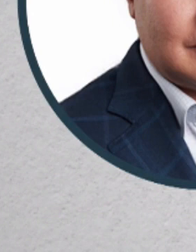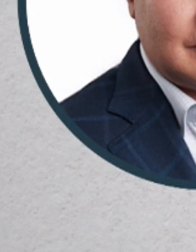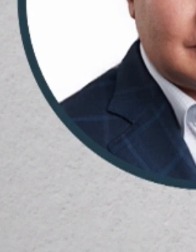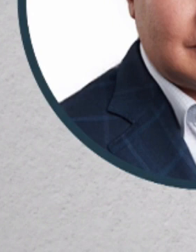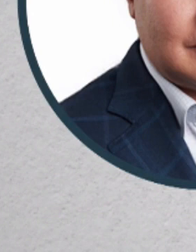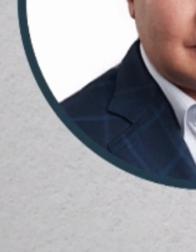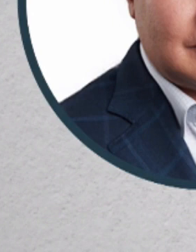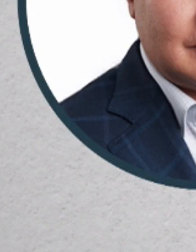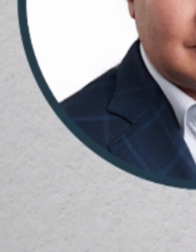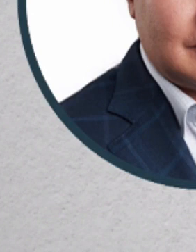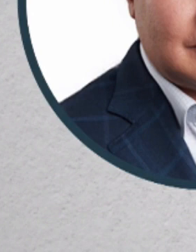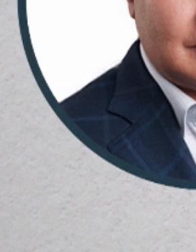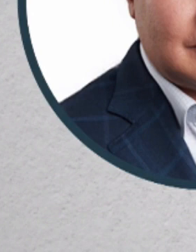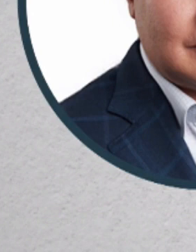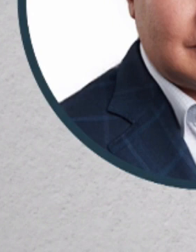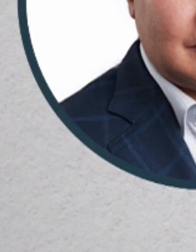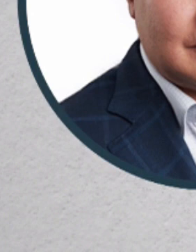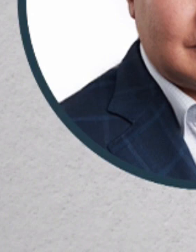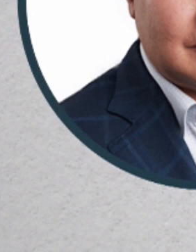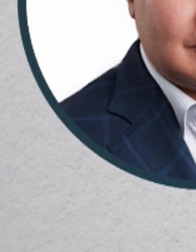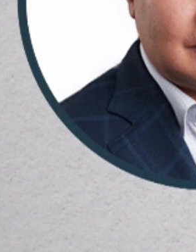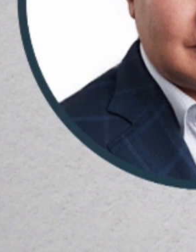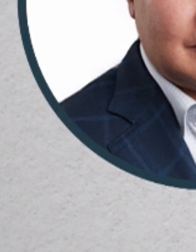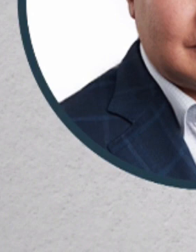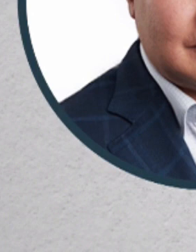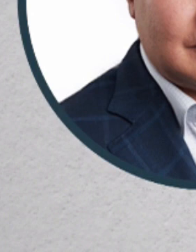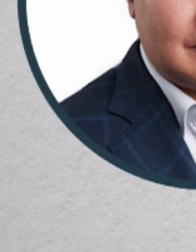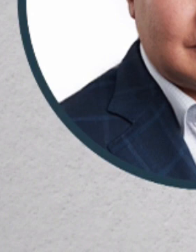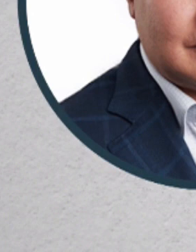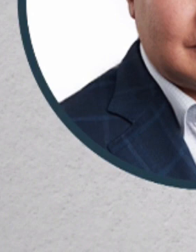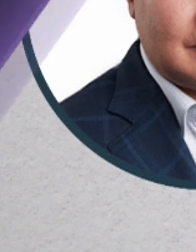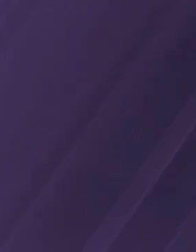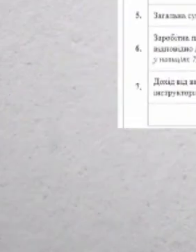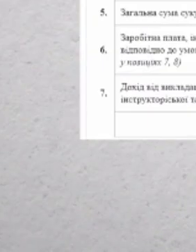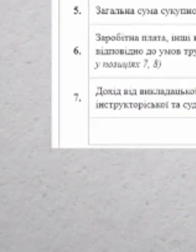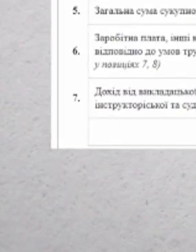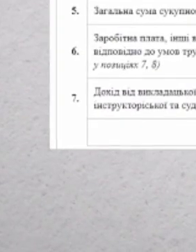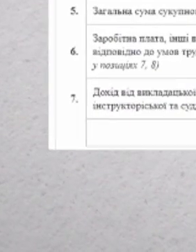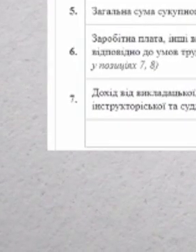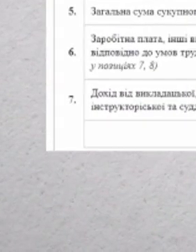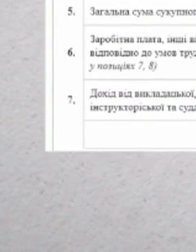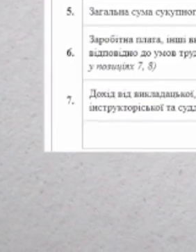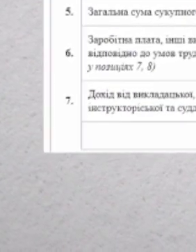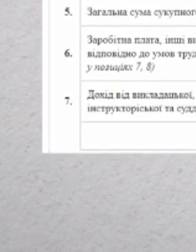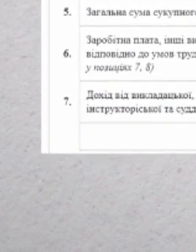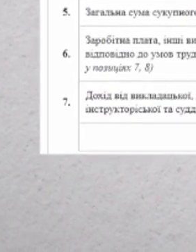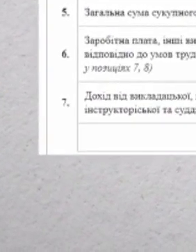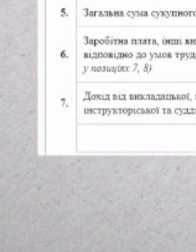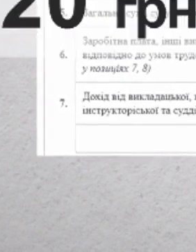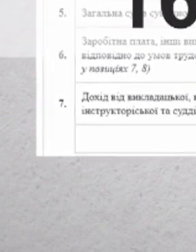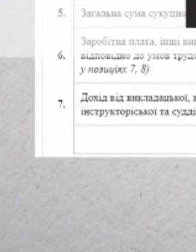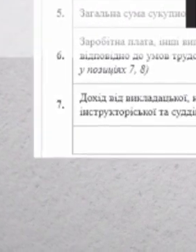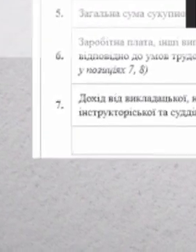округу. Самовисуванець. Місцем проживання на сайті ЦВК вказано Гостомель на Київщині. У 2014-му